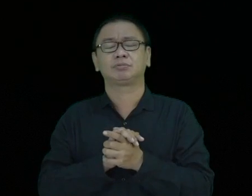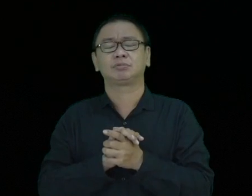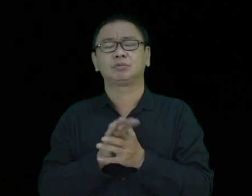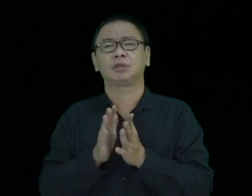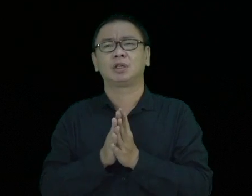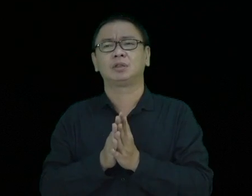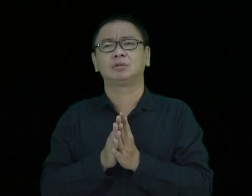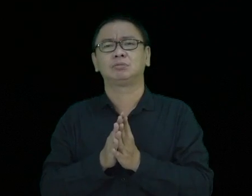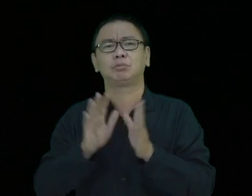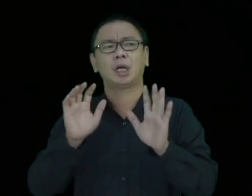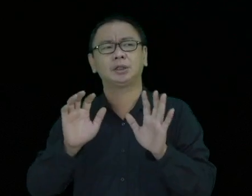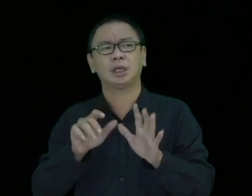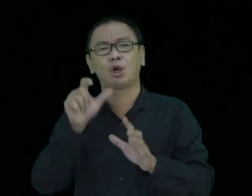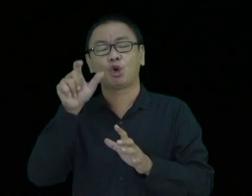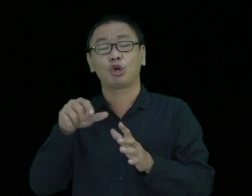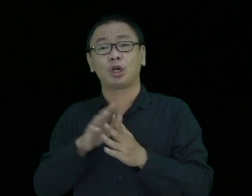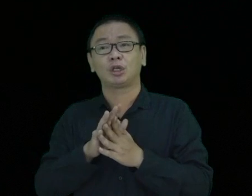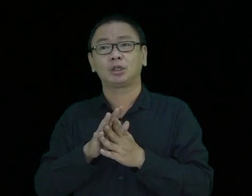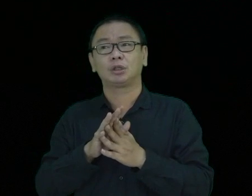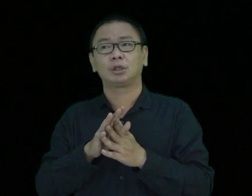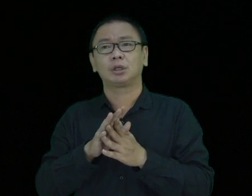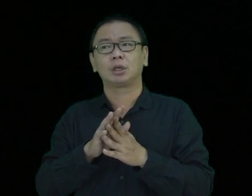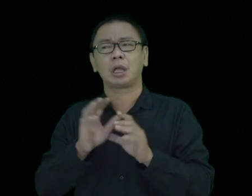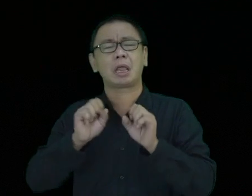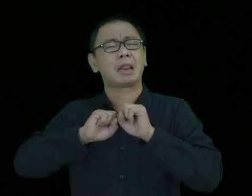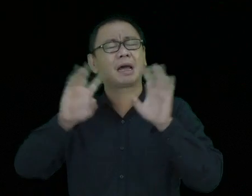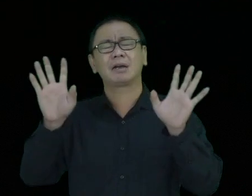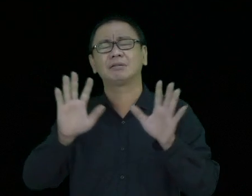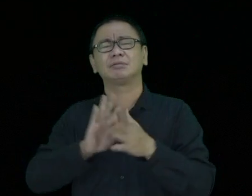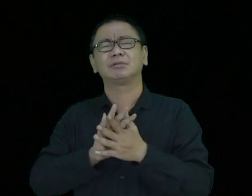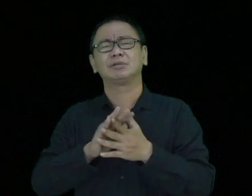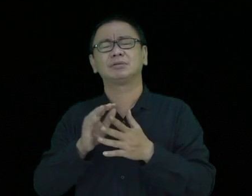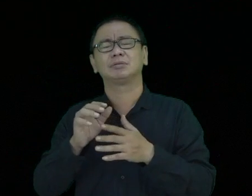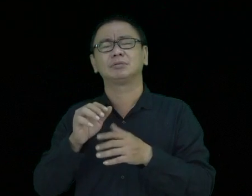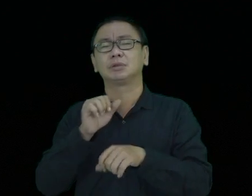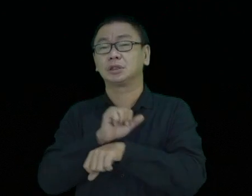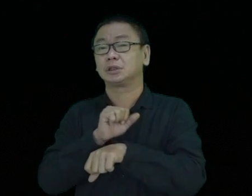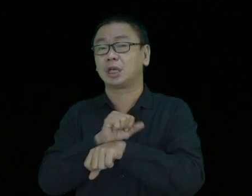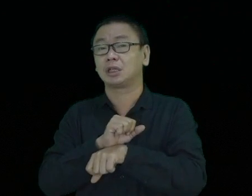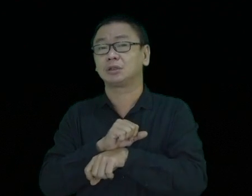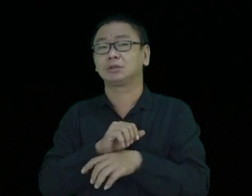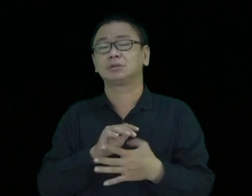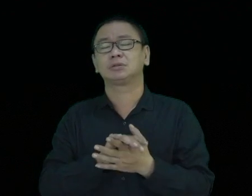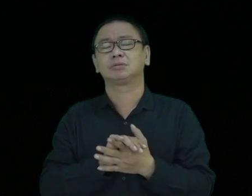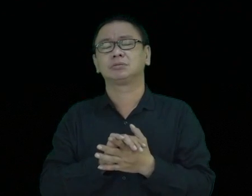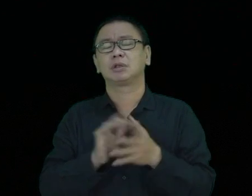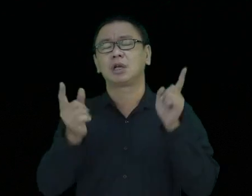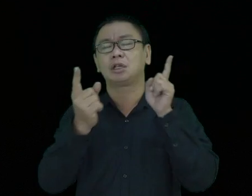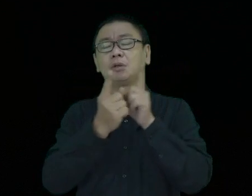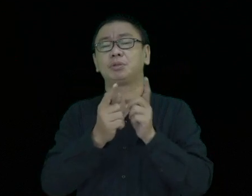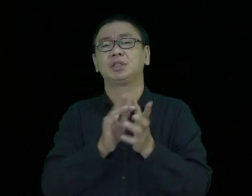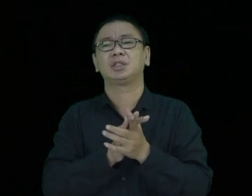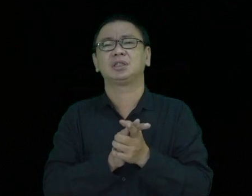banyak orang yang juga kehilangan pekerjaan, banyak orang yang juga masih menghadapi situasi